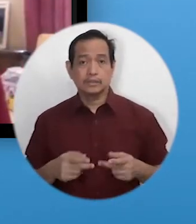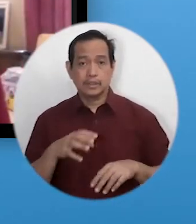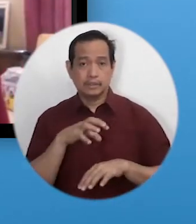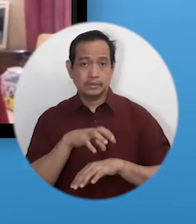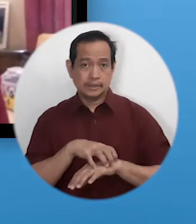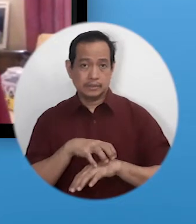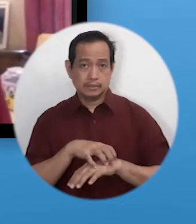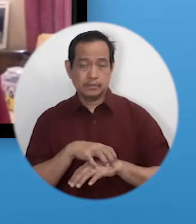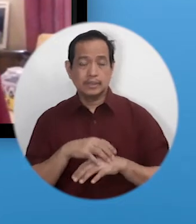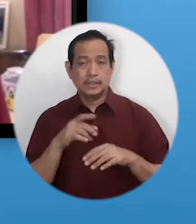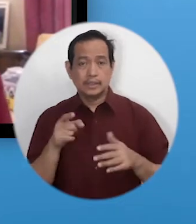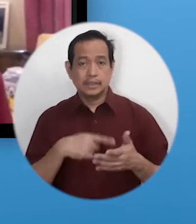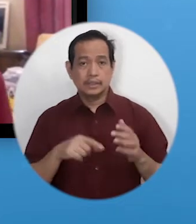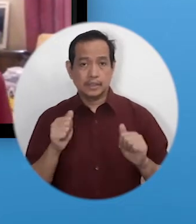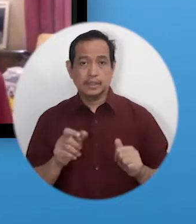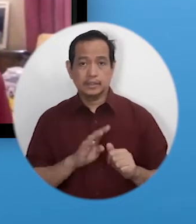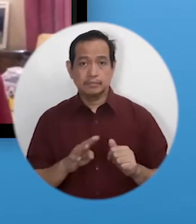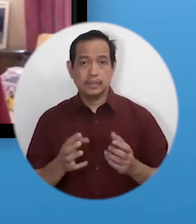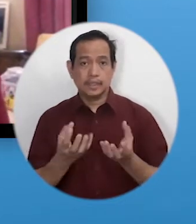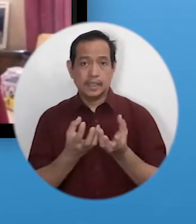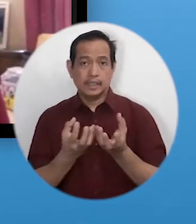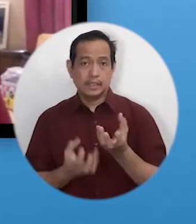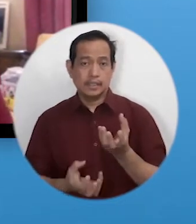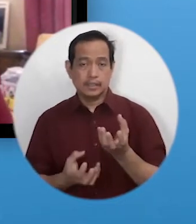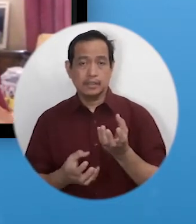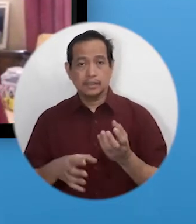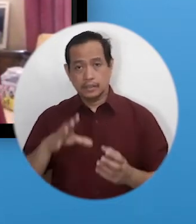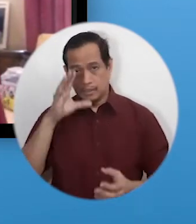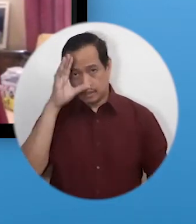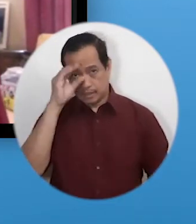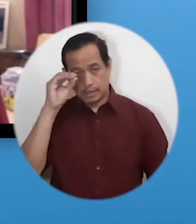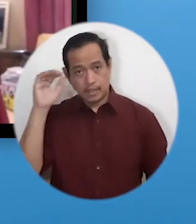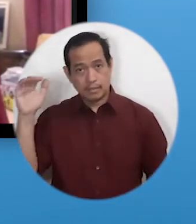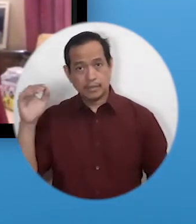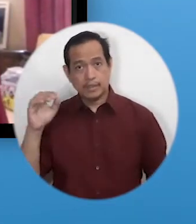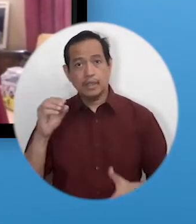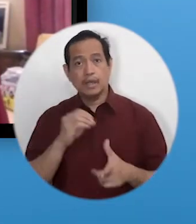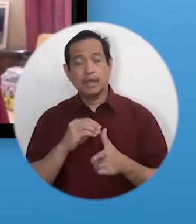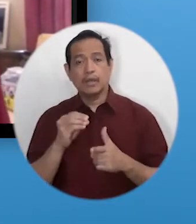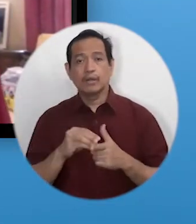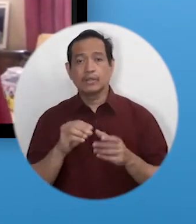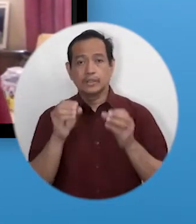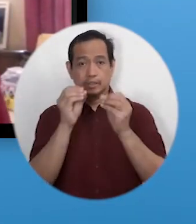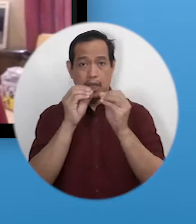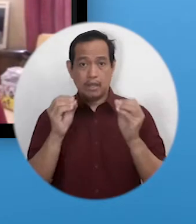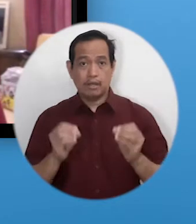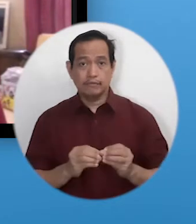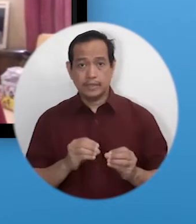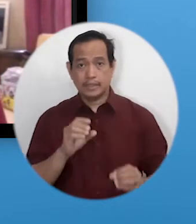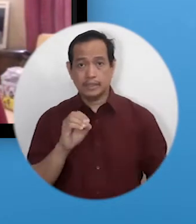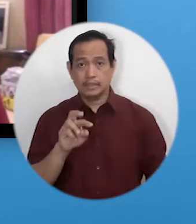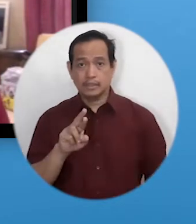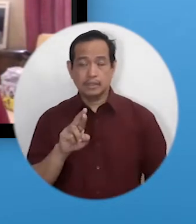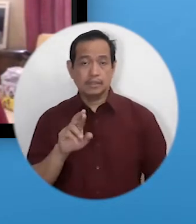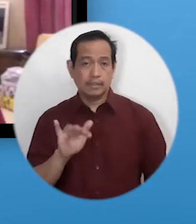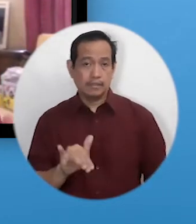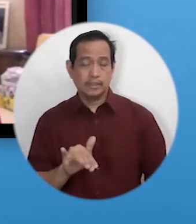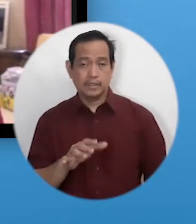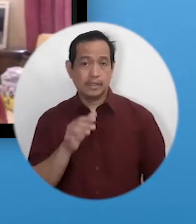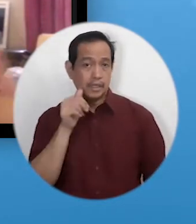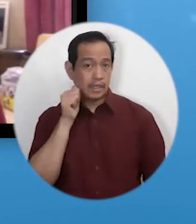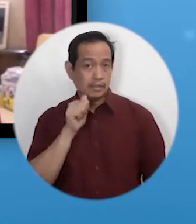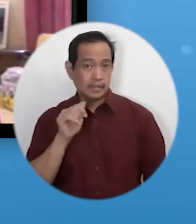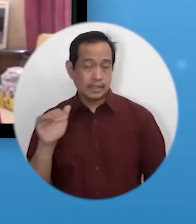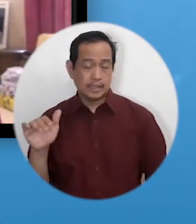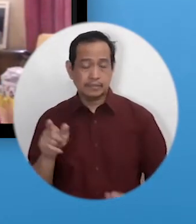ng tumor na ito. Pwede ito nasa itlog ng lalaki at sa obaryo ng babae. Kapag ito ay